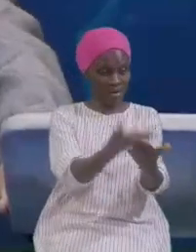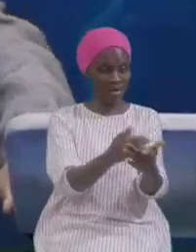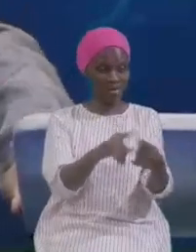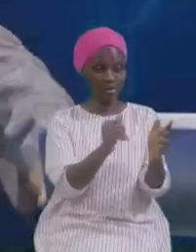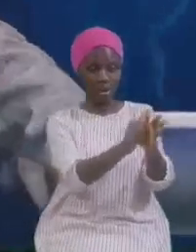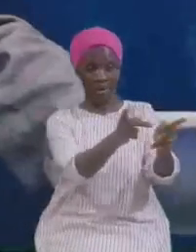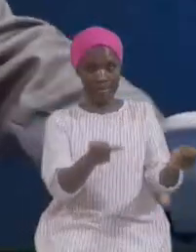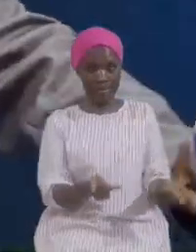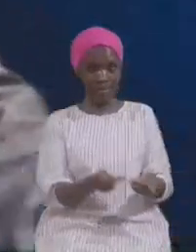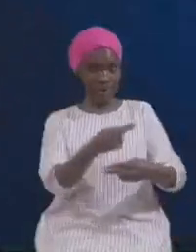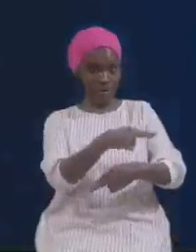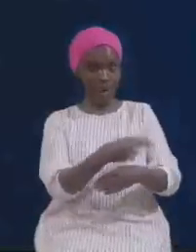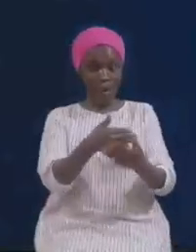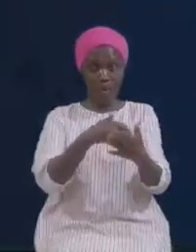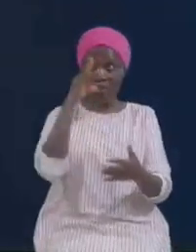cette fille,